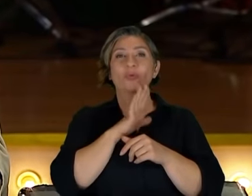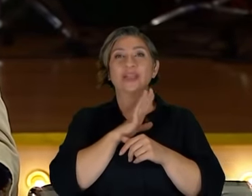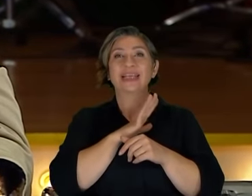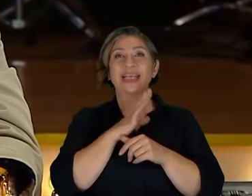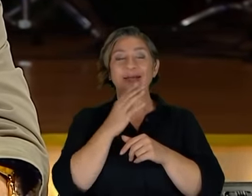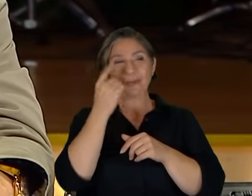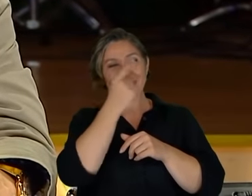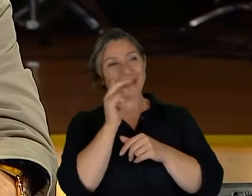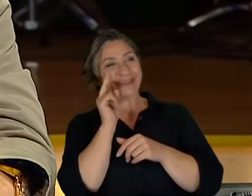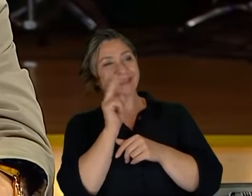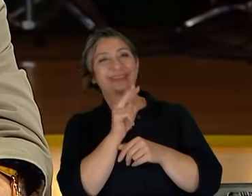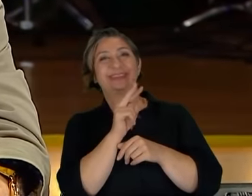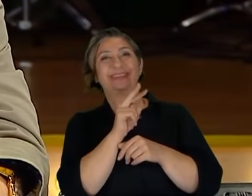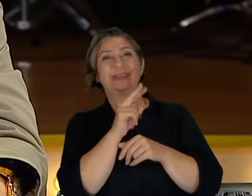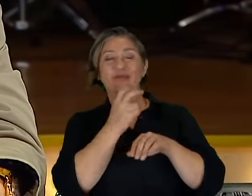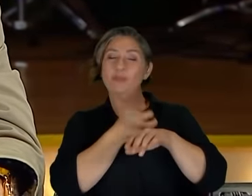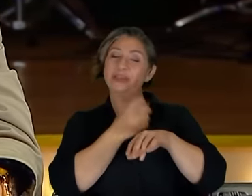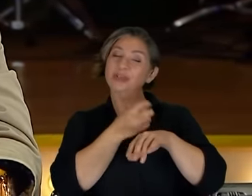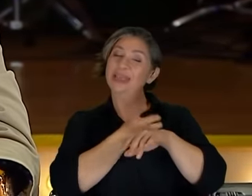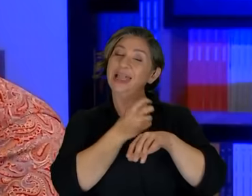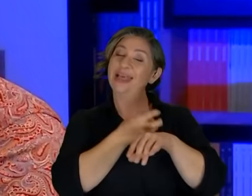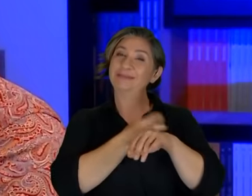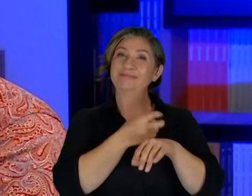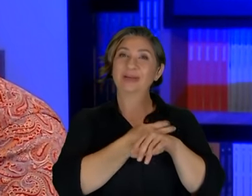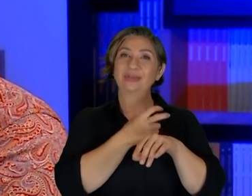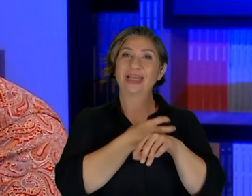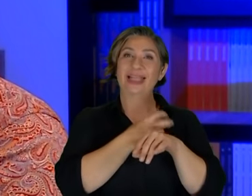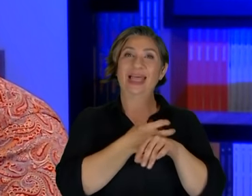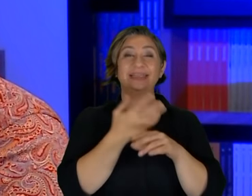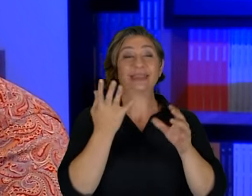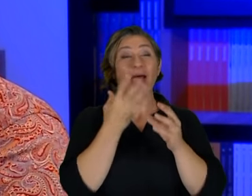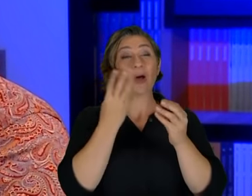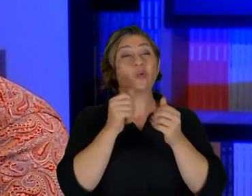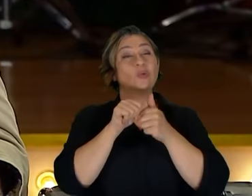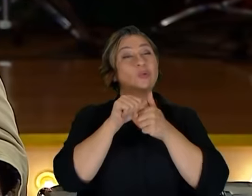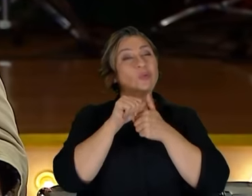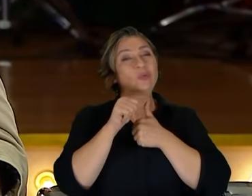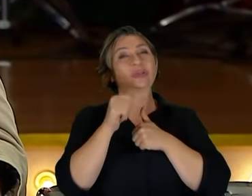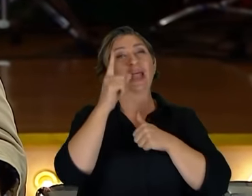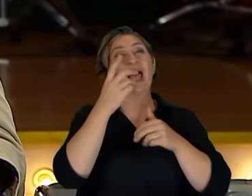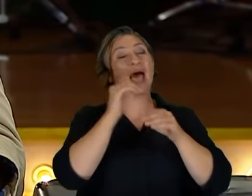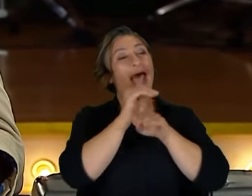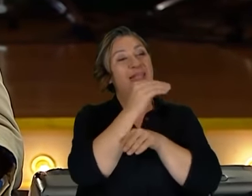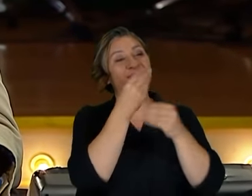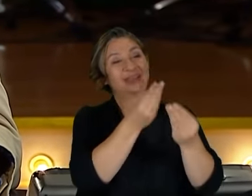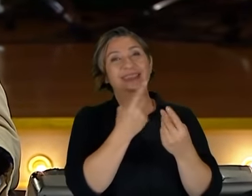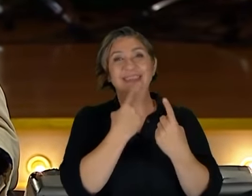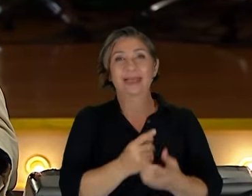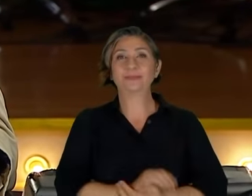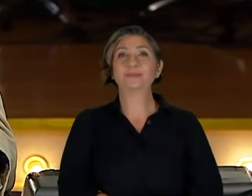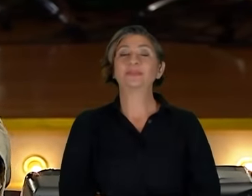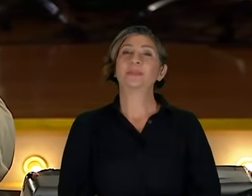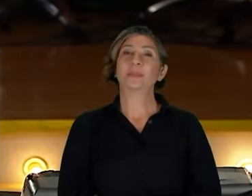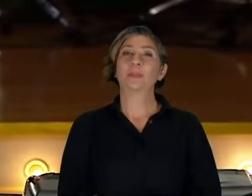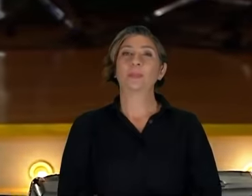oğlundaki ifadeyi görünce maşallah yaparlar böyle. Hani maşallah ki daha çok Allah hayat versin diyerekten.